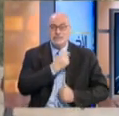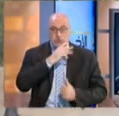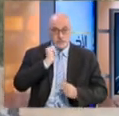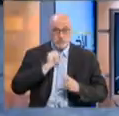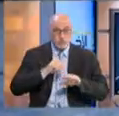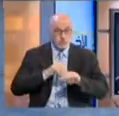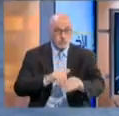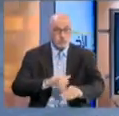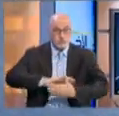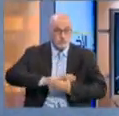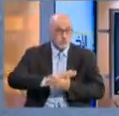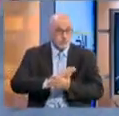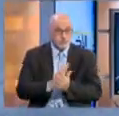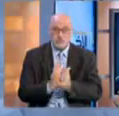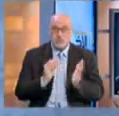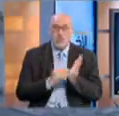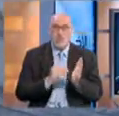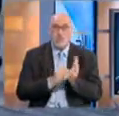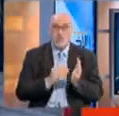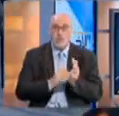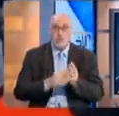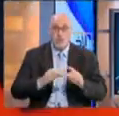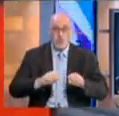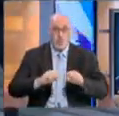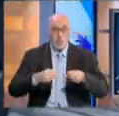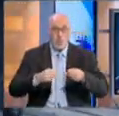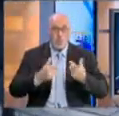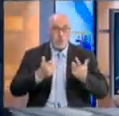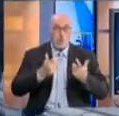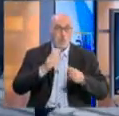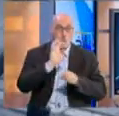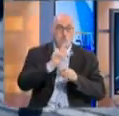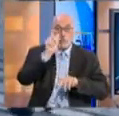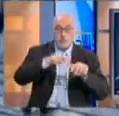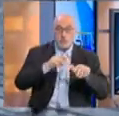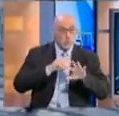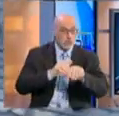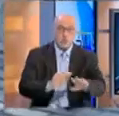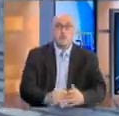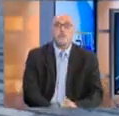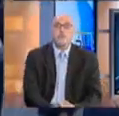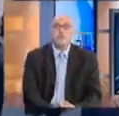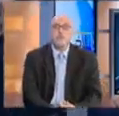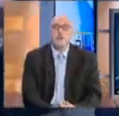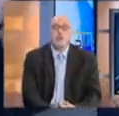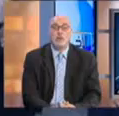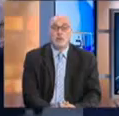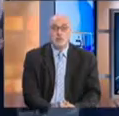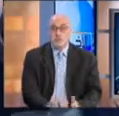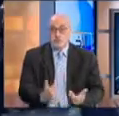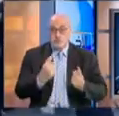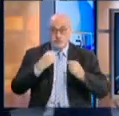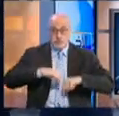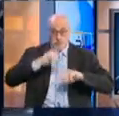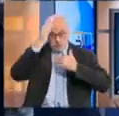المتبعة لفرض المزيد من التضييق على المواطنين والمصلين لا تزال متواصلة، مطالبة في الوقت